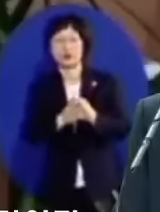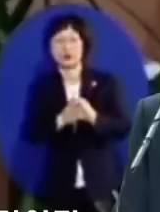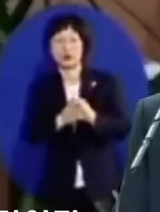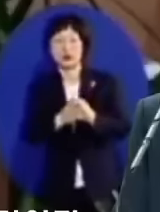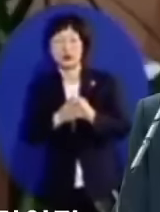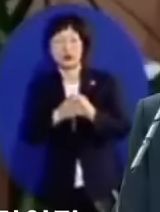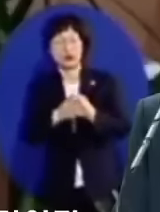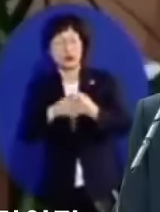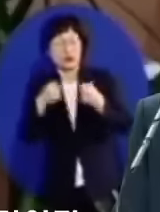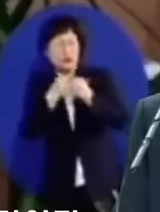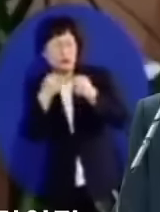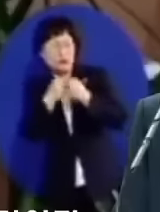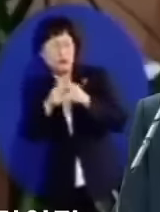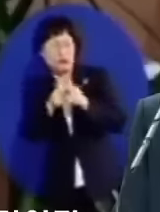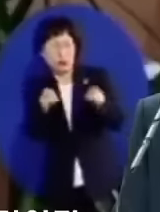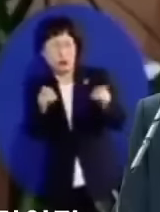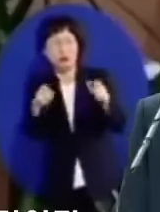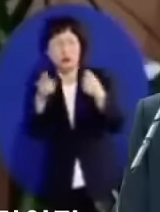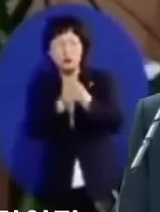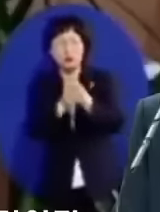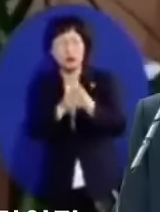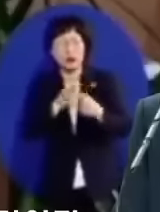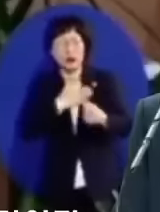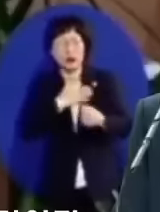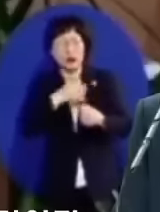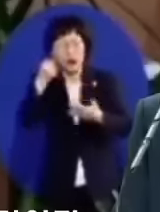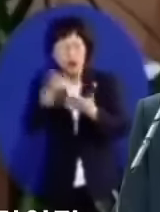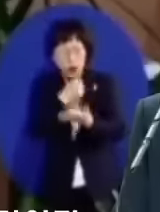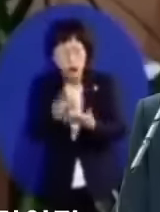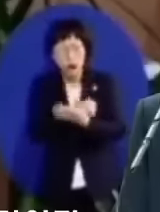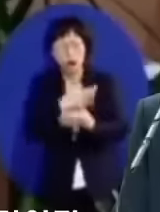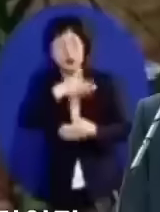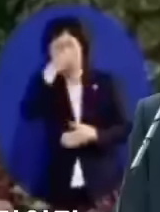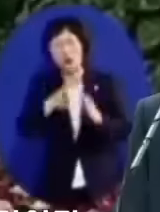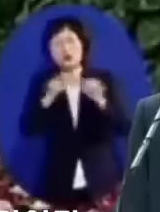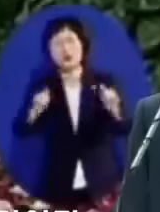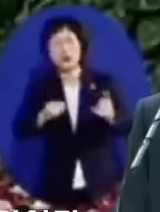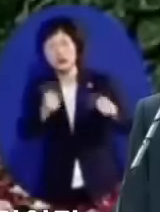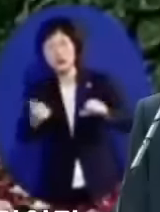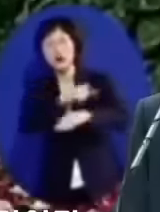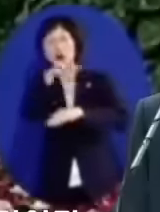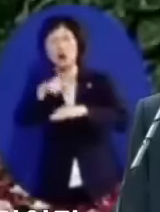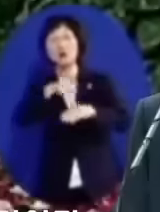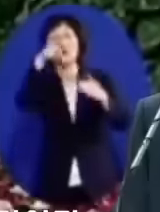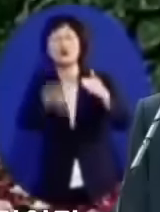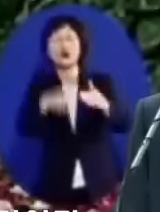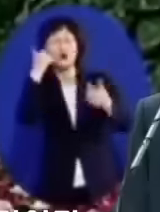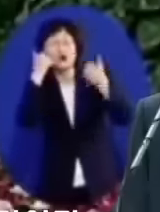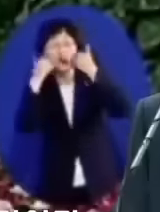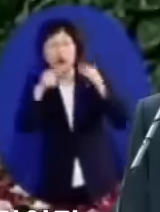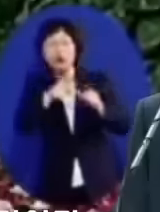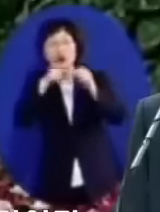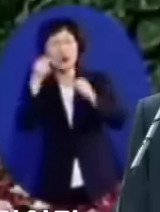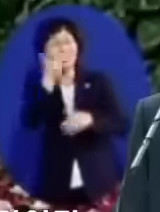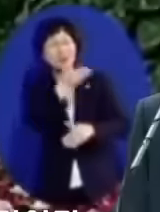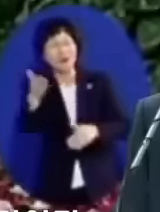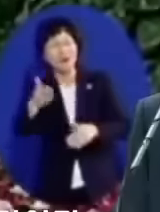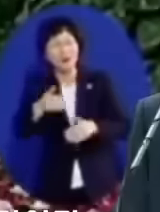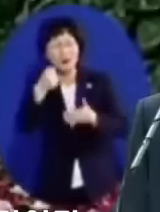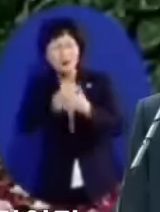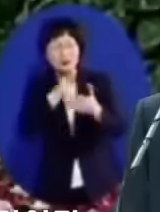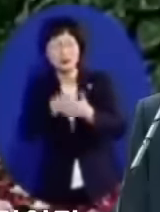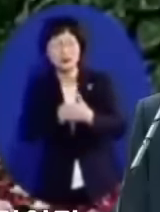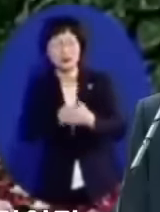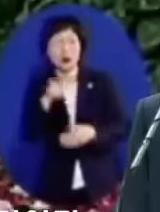갈라져서 고통을 당하고 있다. 오라 나는 공고한 사람이로다. 이 사망의 몸에서 누가 나를 건져내려고 탄식한 것입니다. 어느